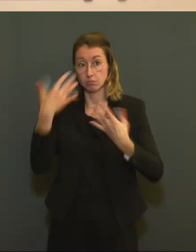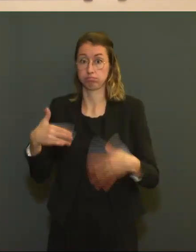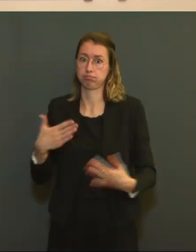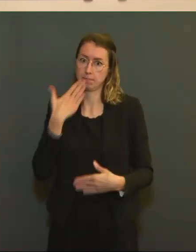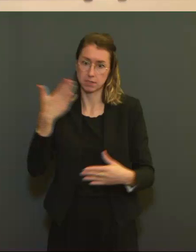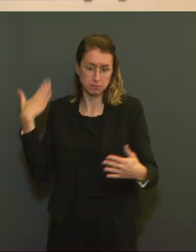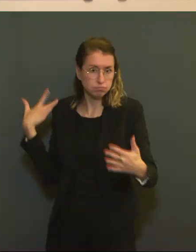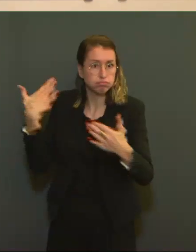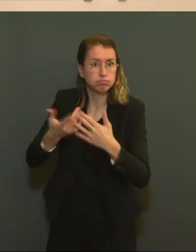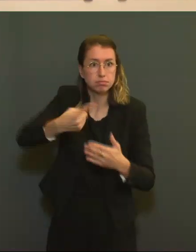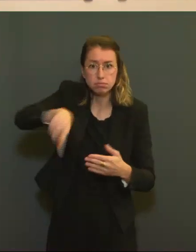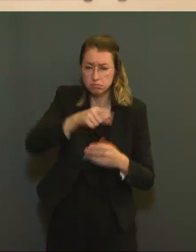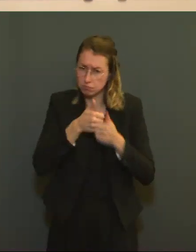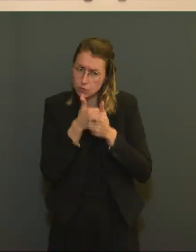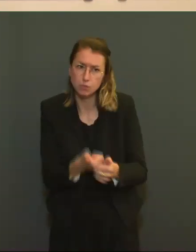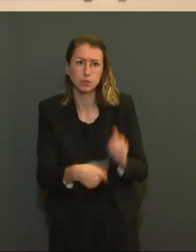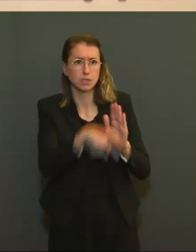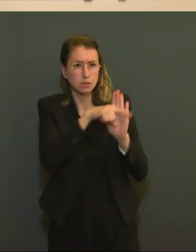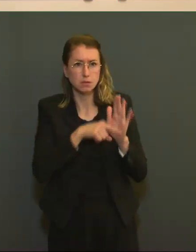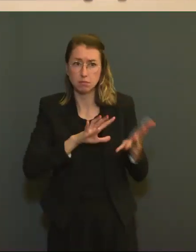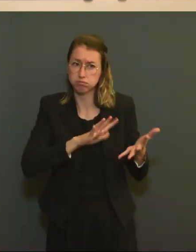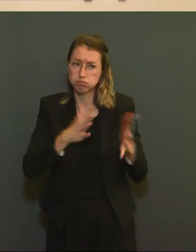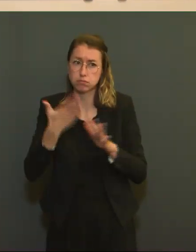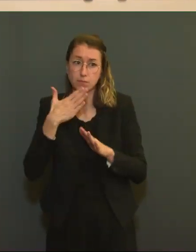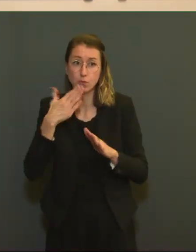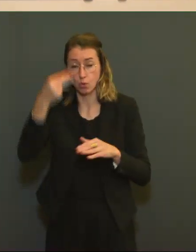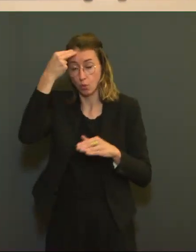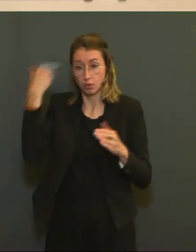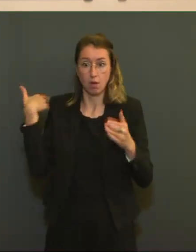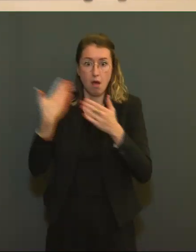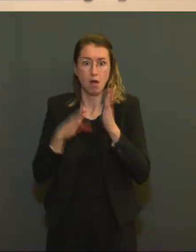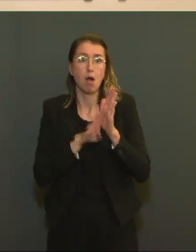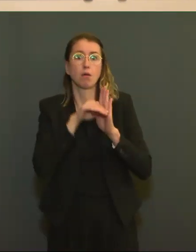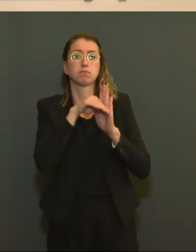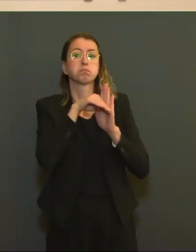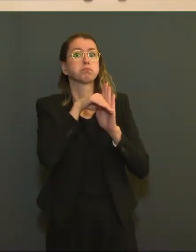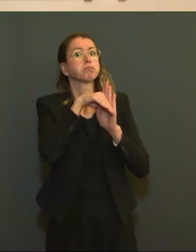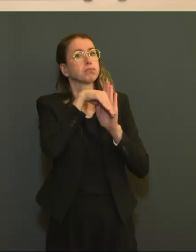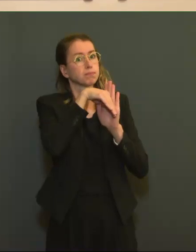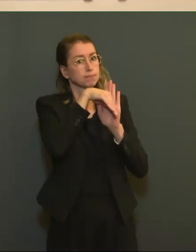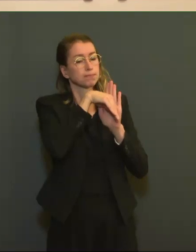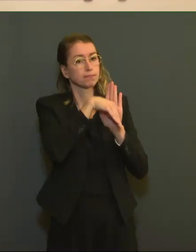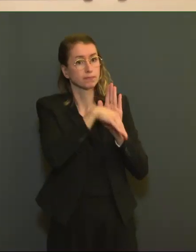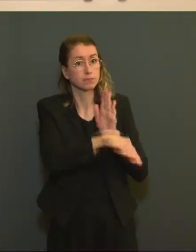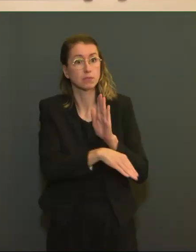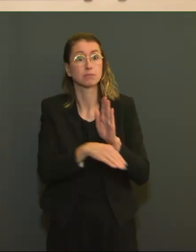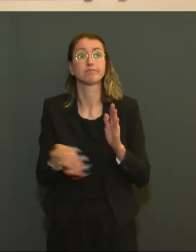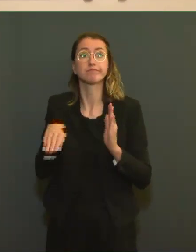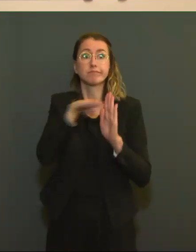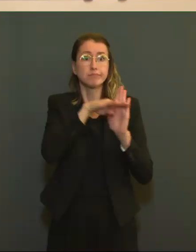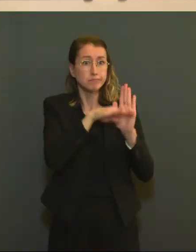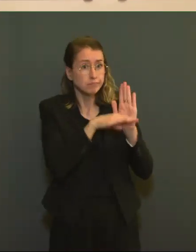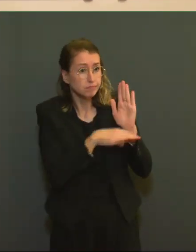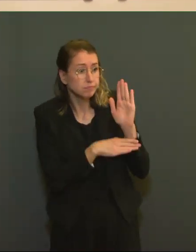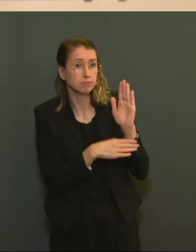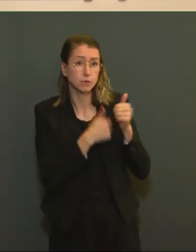d'août, aplatir la courbe des infections. Et grâce aux mesures prises, grâce au fait que vous les avez appliquées,